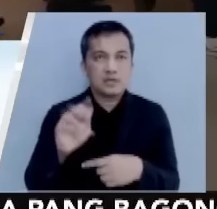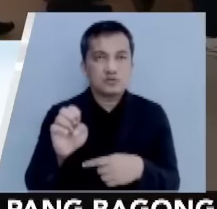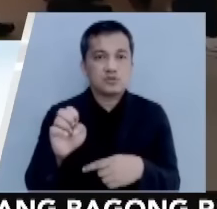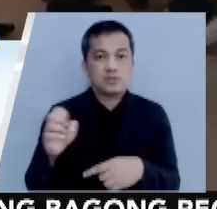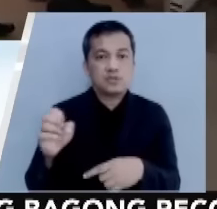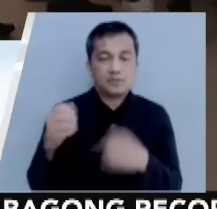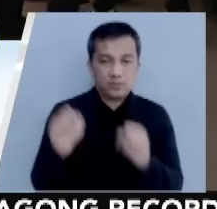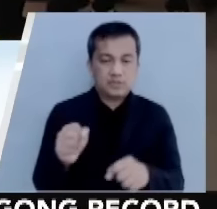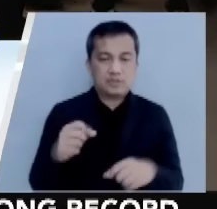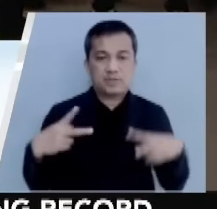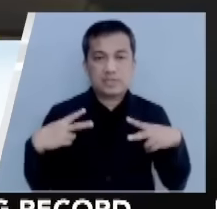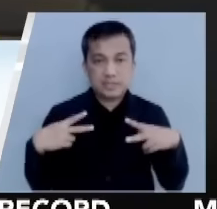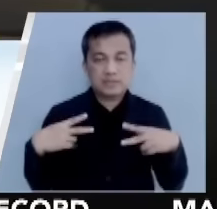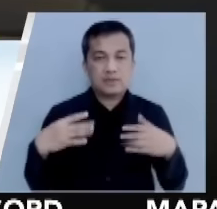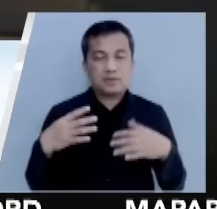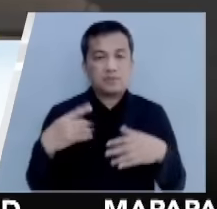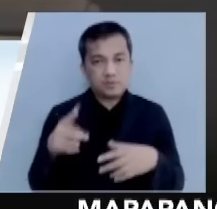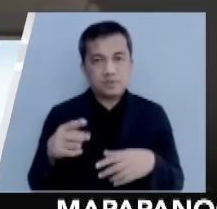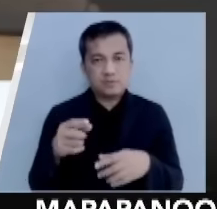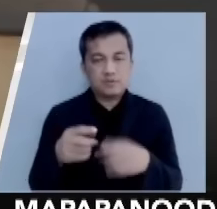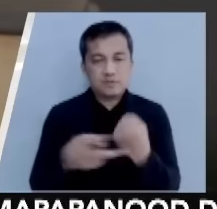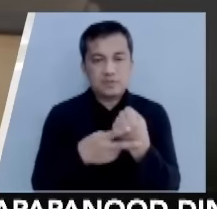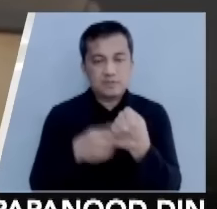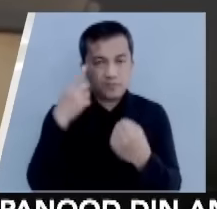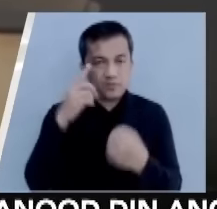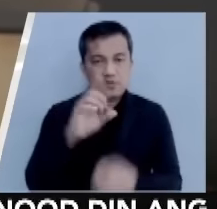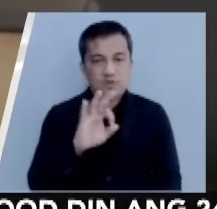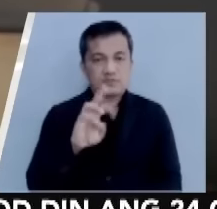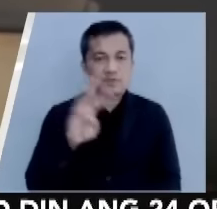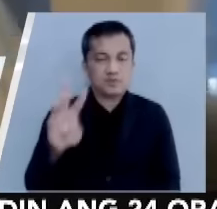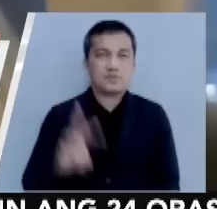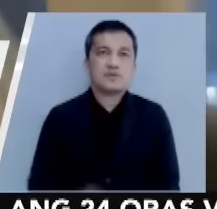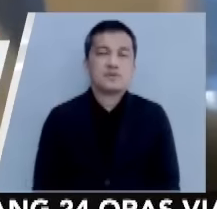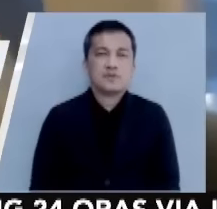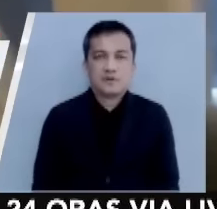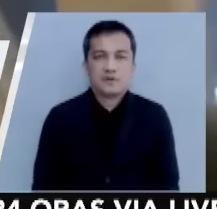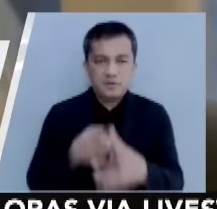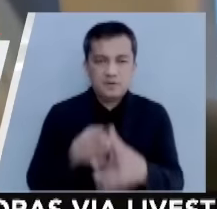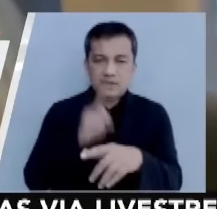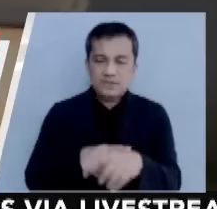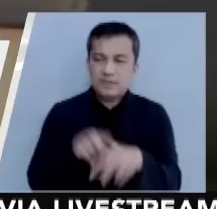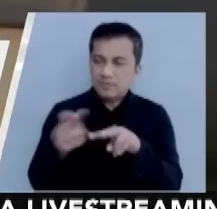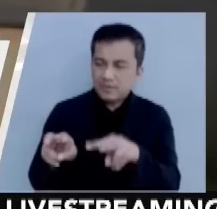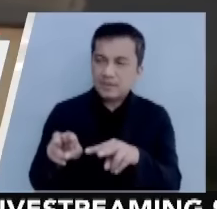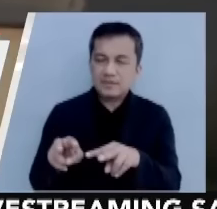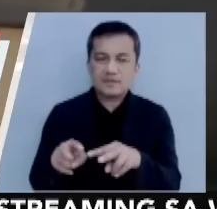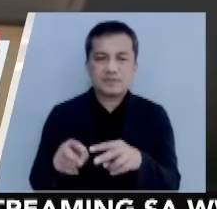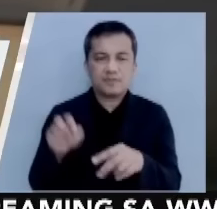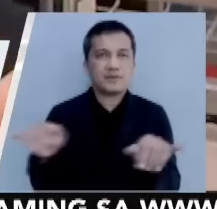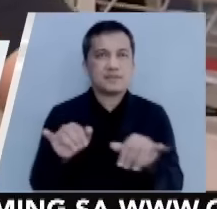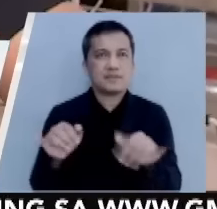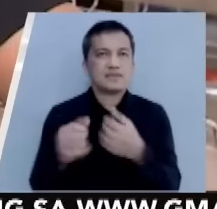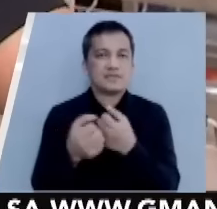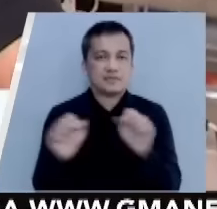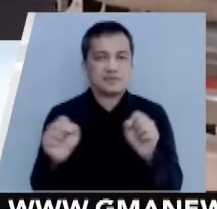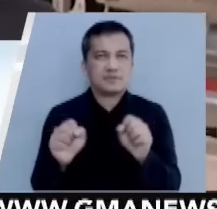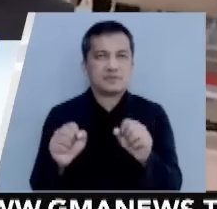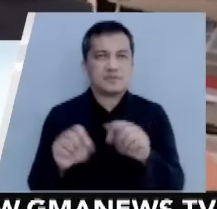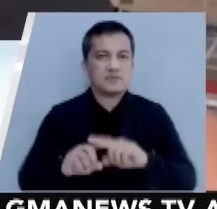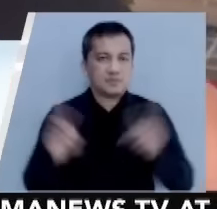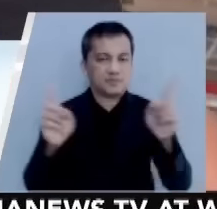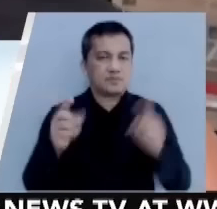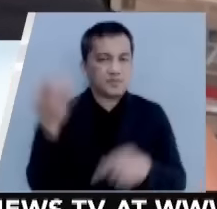para sa mga OFW. Parang first time namin naka-encounter ng ganito. Parang naging safe siya, unlike before. Ikinatuwa